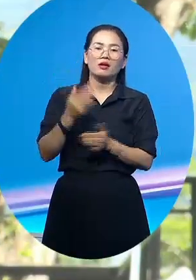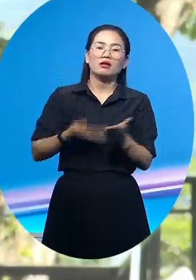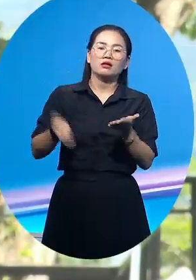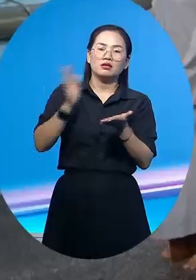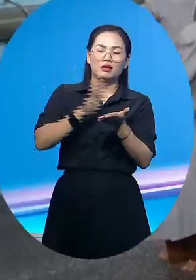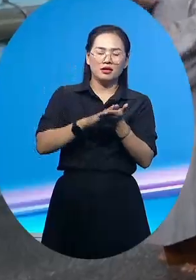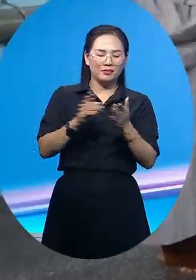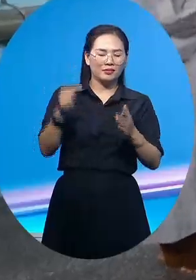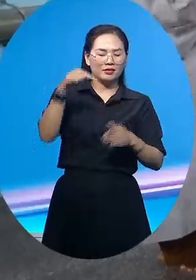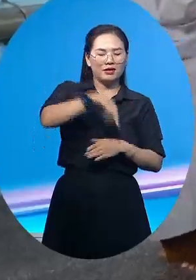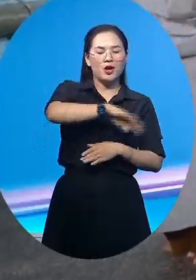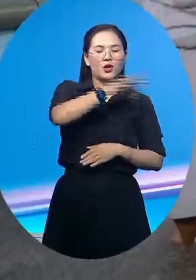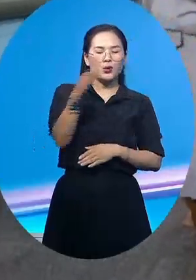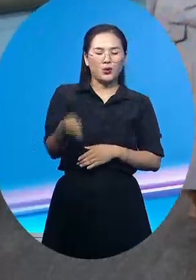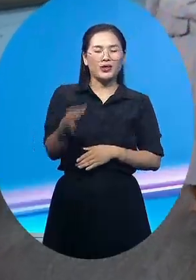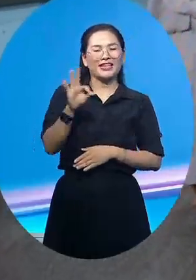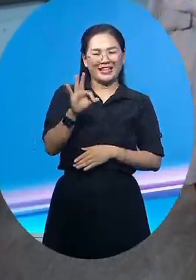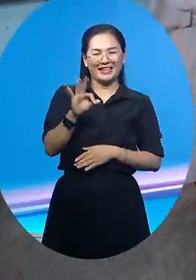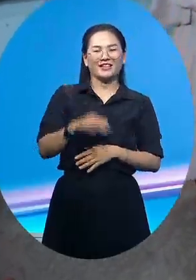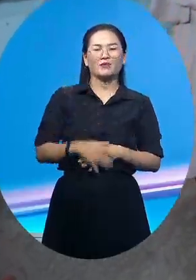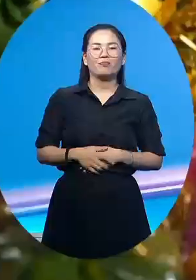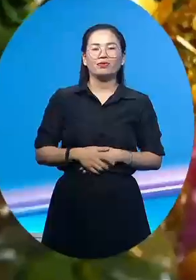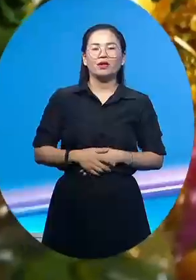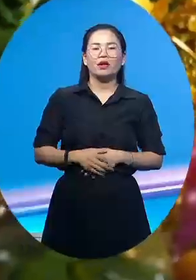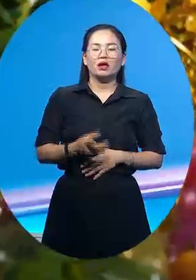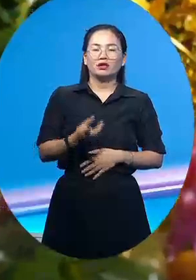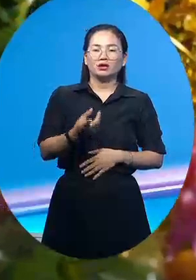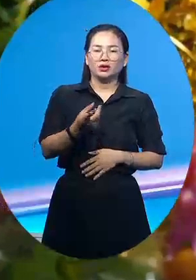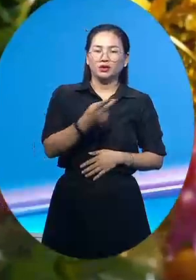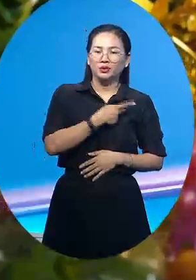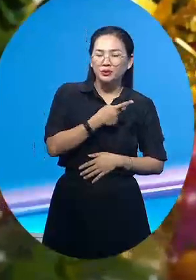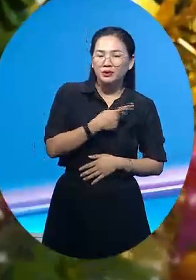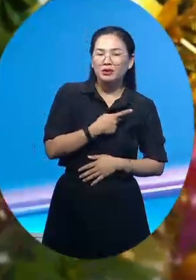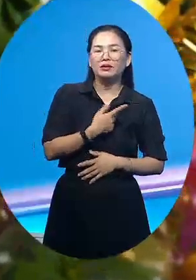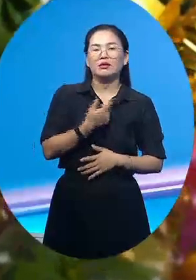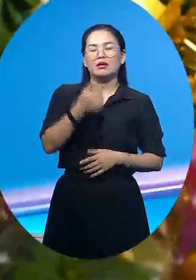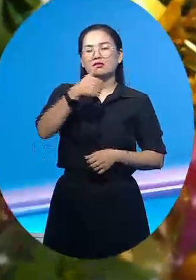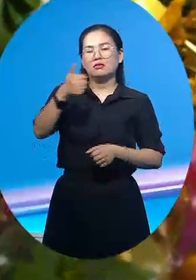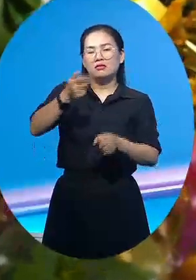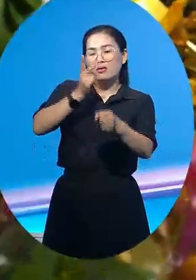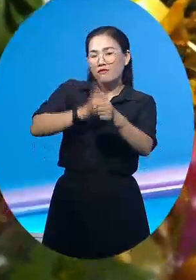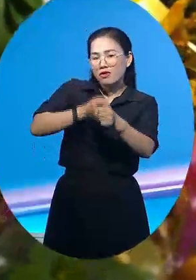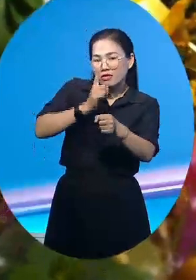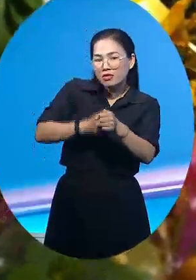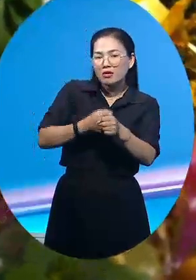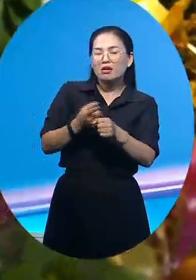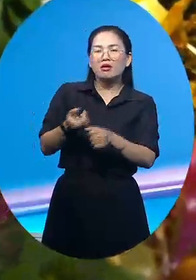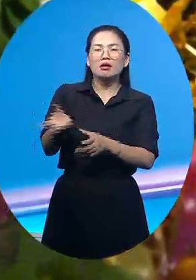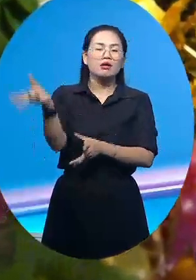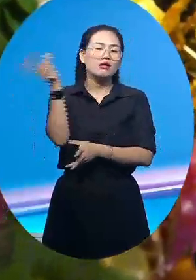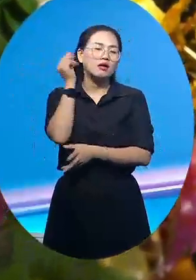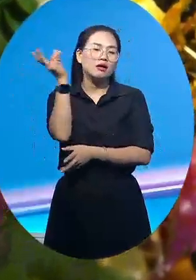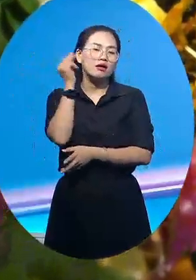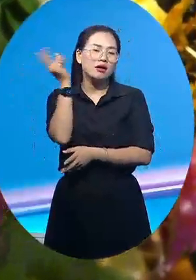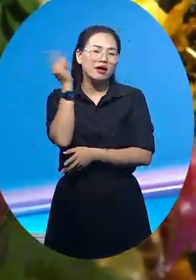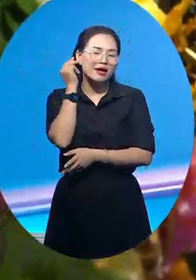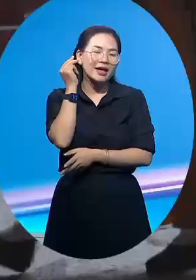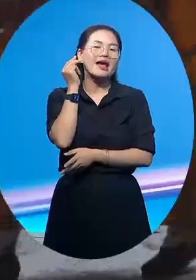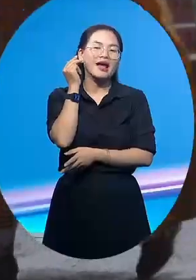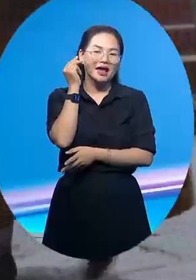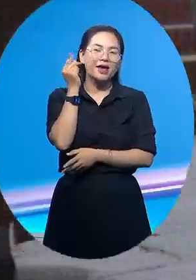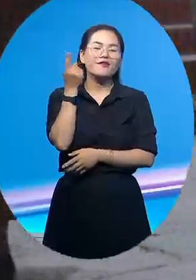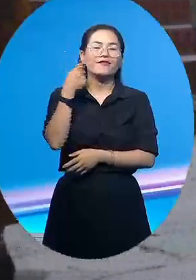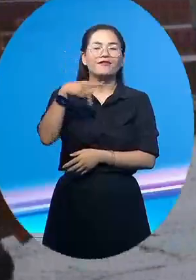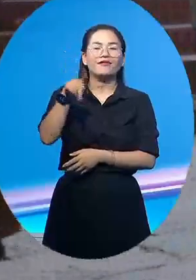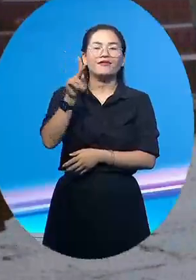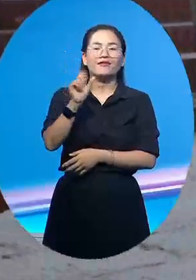để được đến với núi Thiên dịp lễ năm nay du khách và phật tử cùng với người dân Nam Bộ còn có cơ hội được lắng nghe bài giảng pháp về Huyền Thoại Linh Sơn Thánh